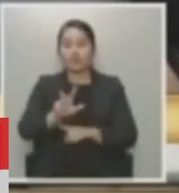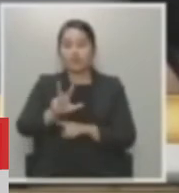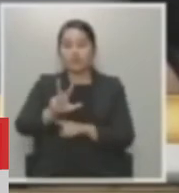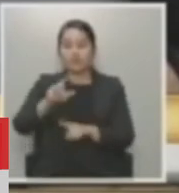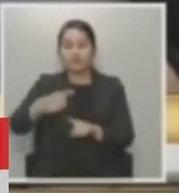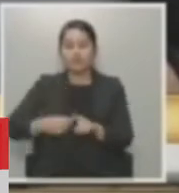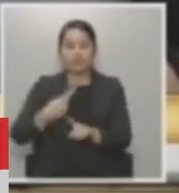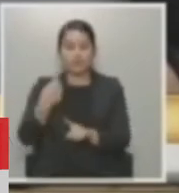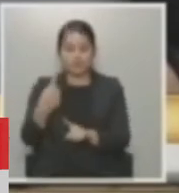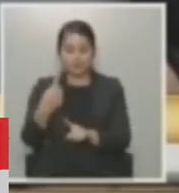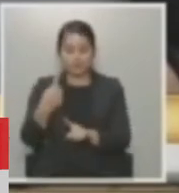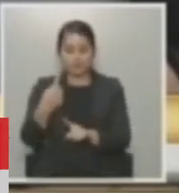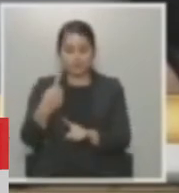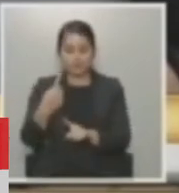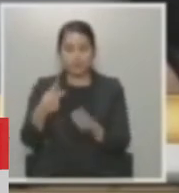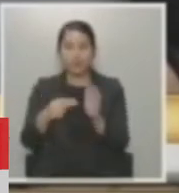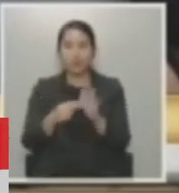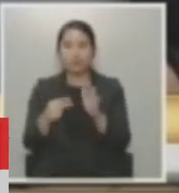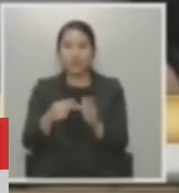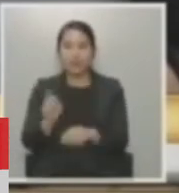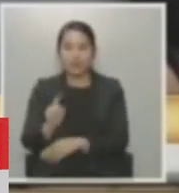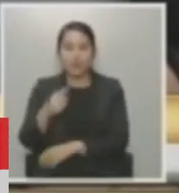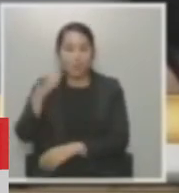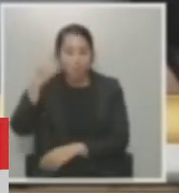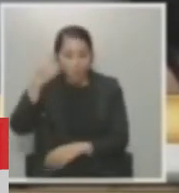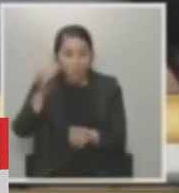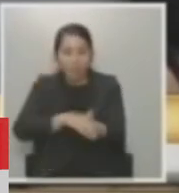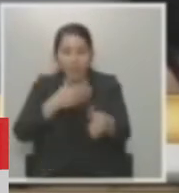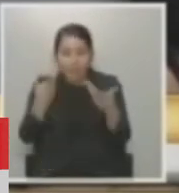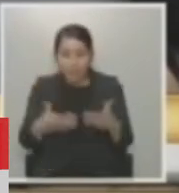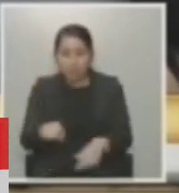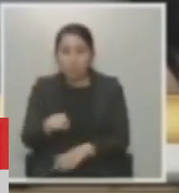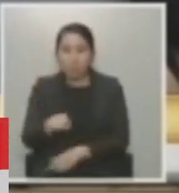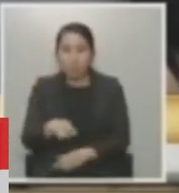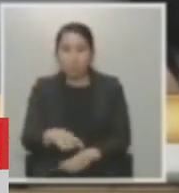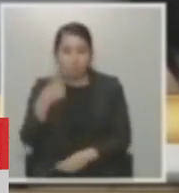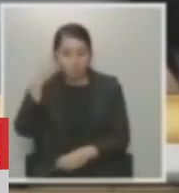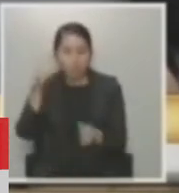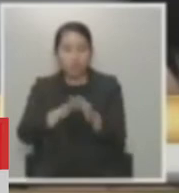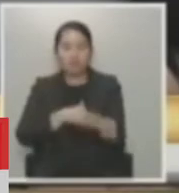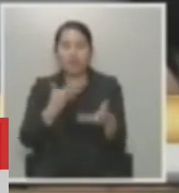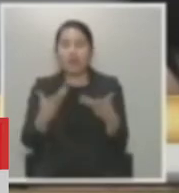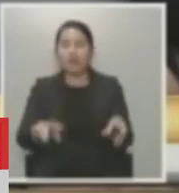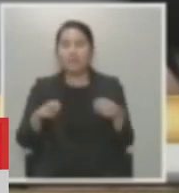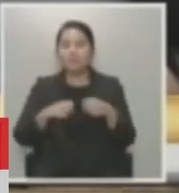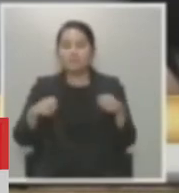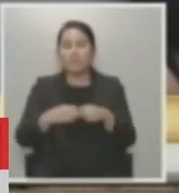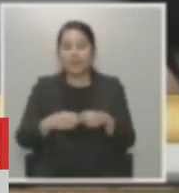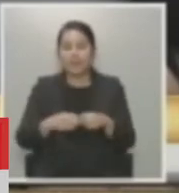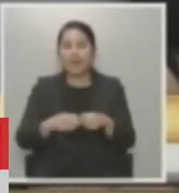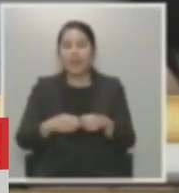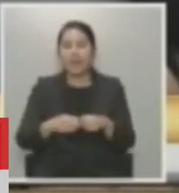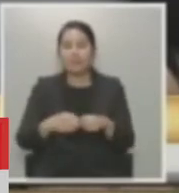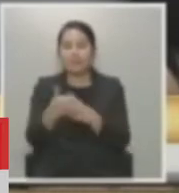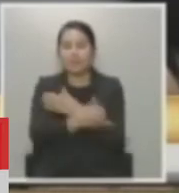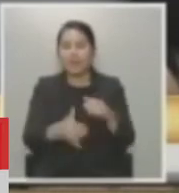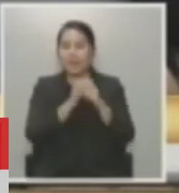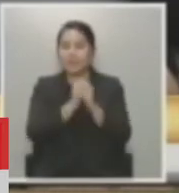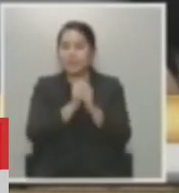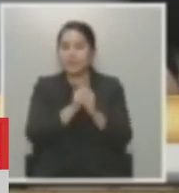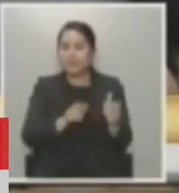ราคมนั่นหมายถึงว่าเราทราบเรื่องนี้มานานแล้วใช่ไหมคะเรารู้อยู่แล้วว่ามันมีปัญหานี้เกิดขึ้นที่อู่ฮั่นที่ประเทศ